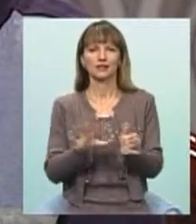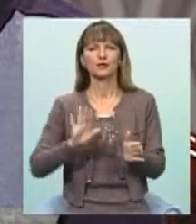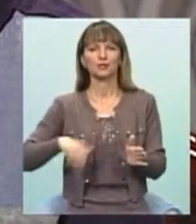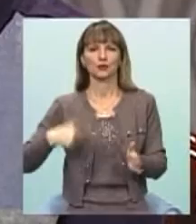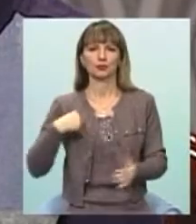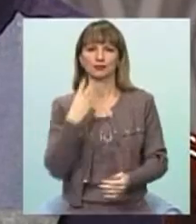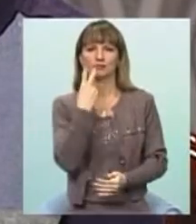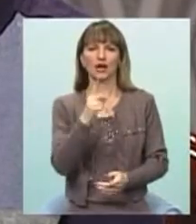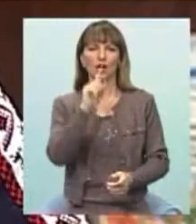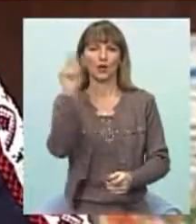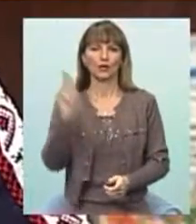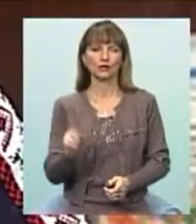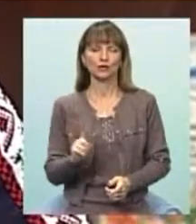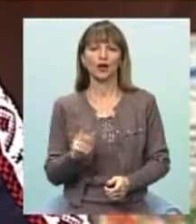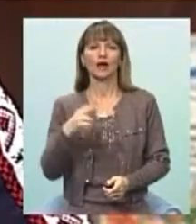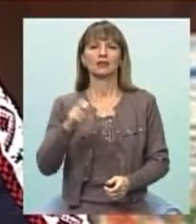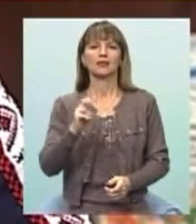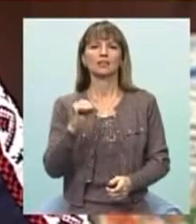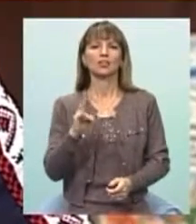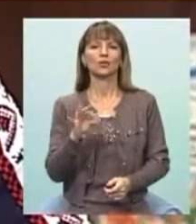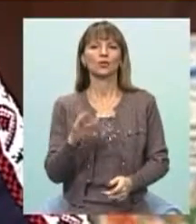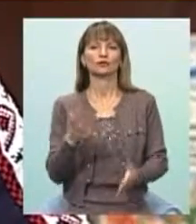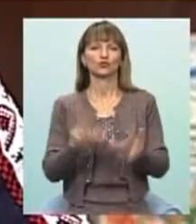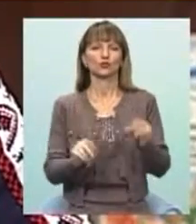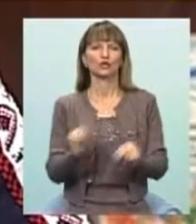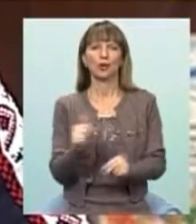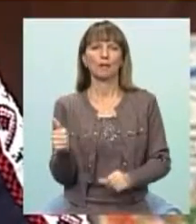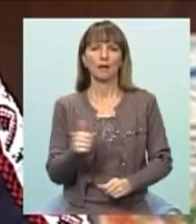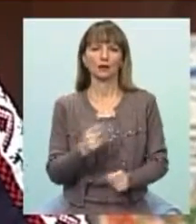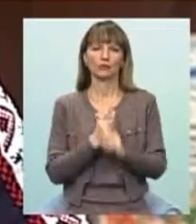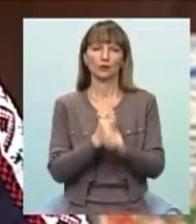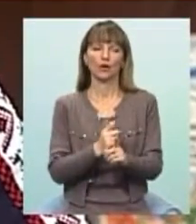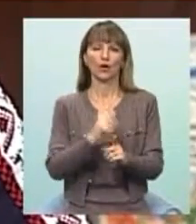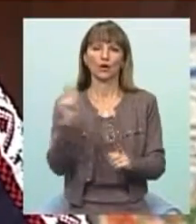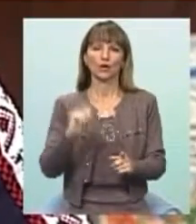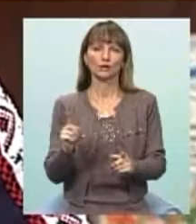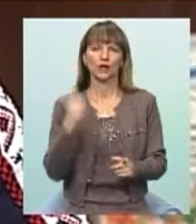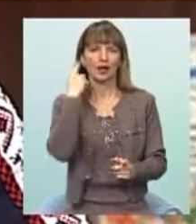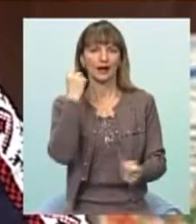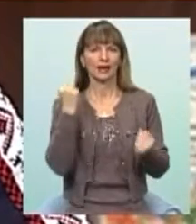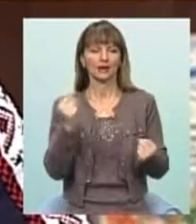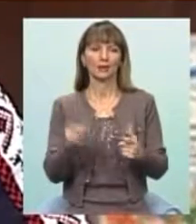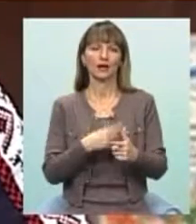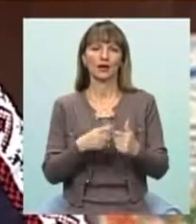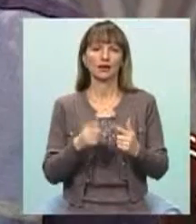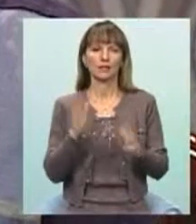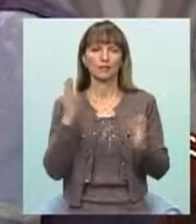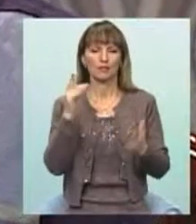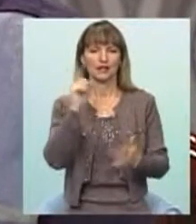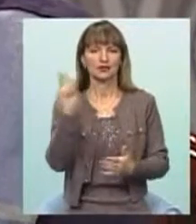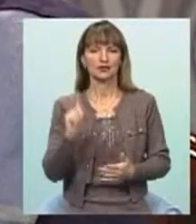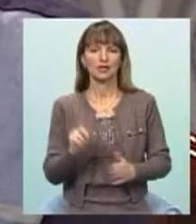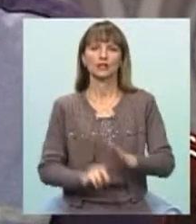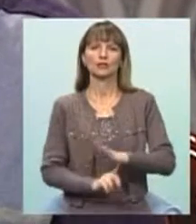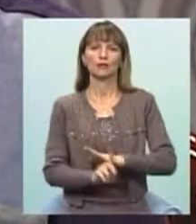ми спостерігаємо грозу. До речі, Данилко, як ти вважаєш, що перше грозу, супроводжує грозу? Грім чи блискавка? Спочатку